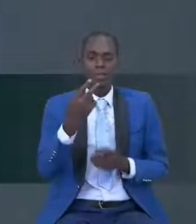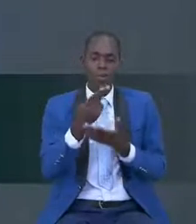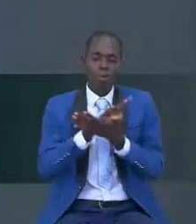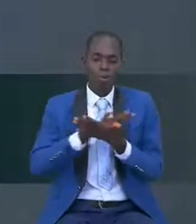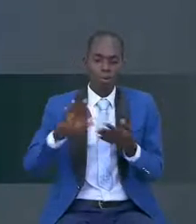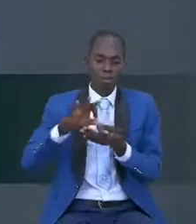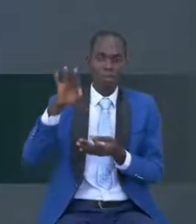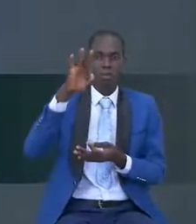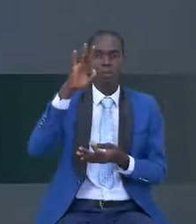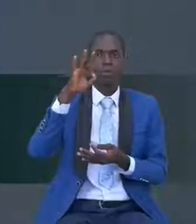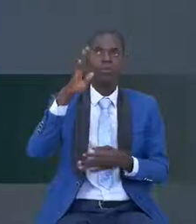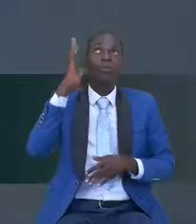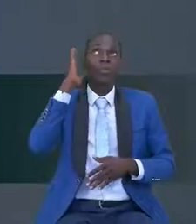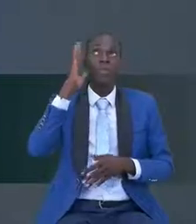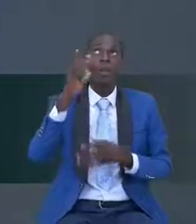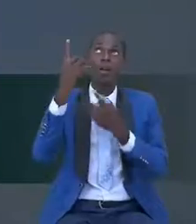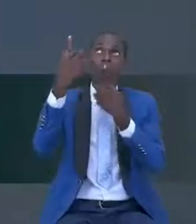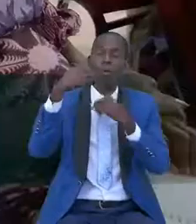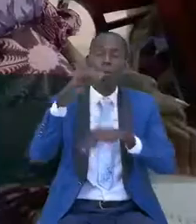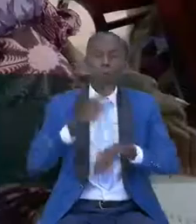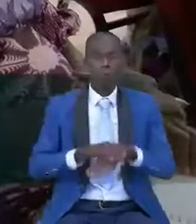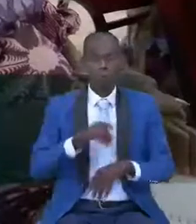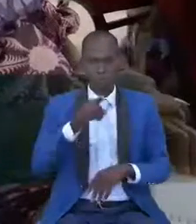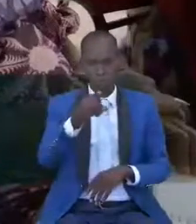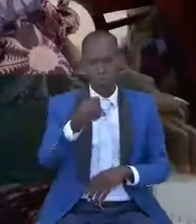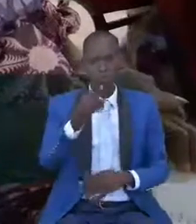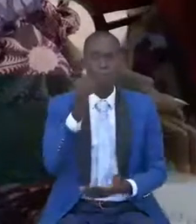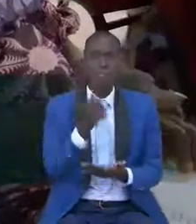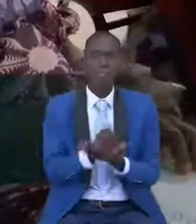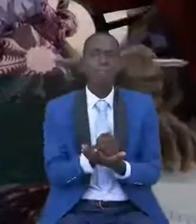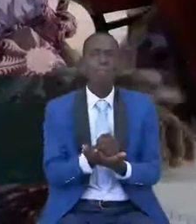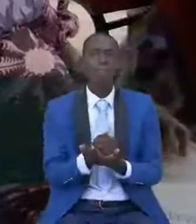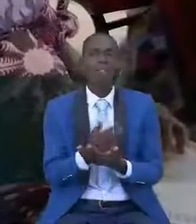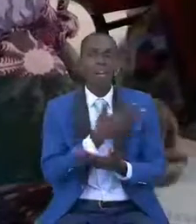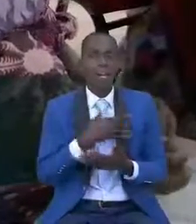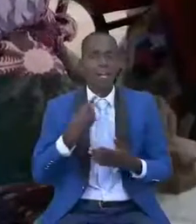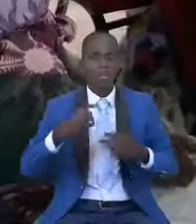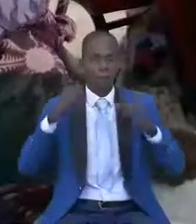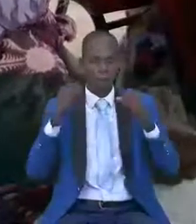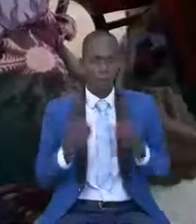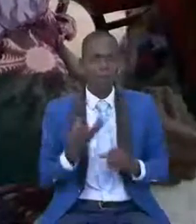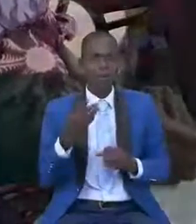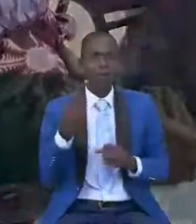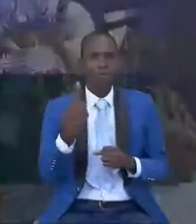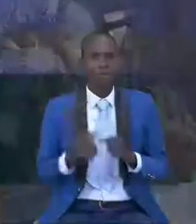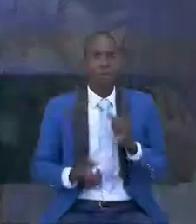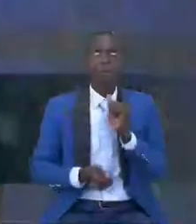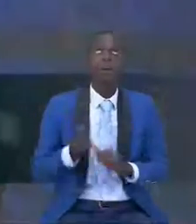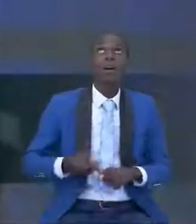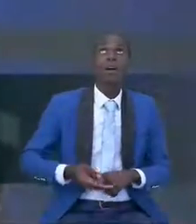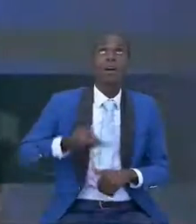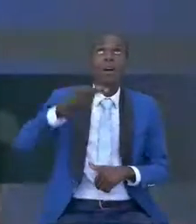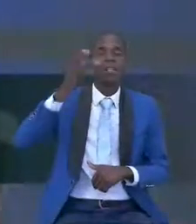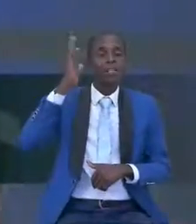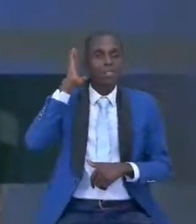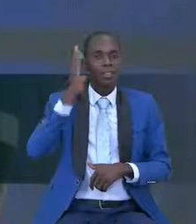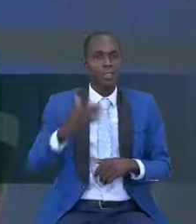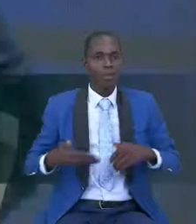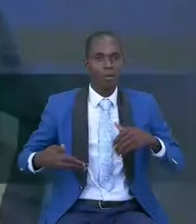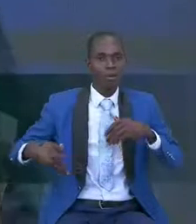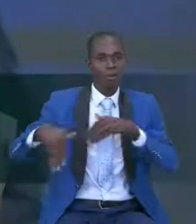Saint-Esprit viendra sur toi et la puissance du Très-Haut te couvrira de son